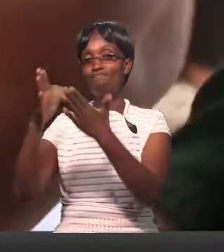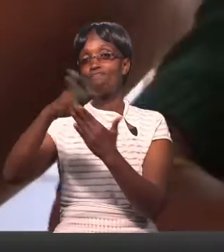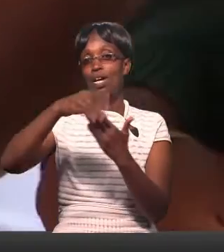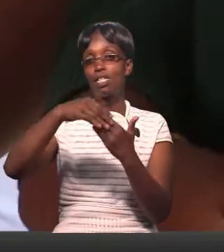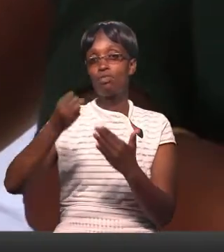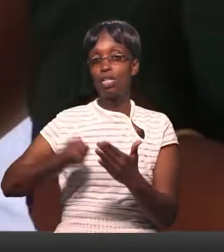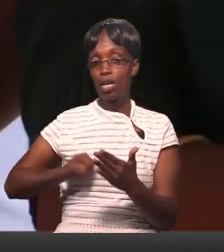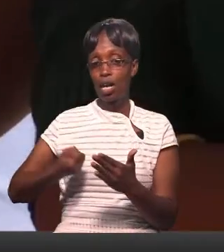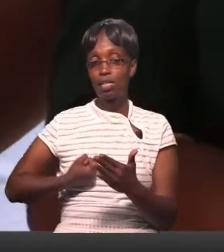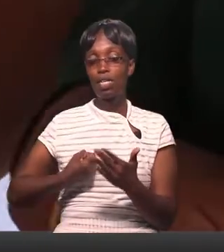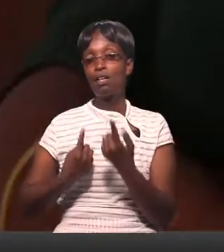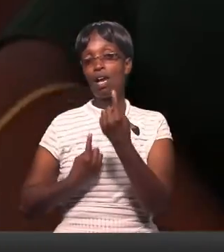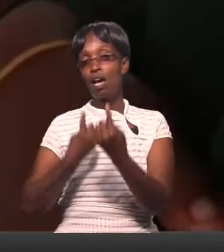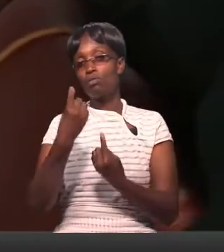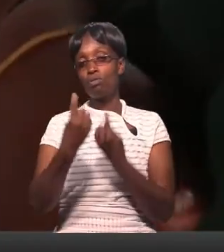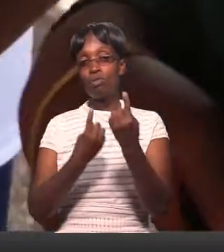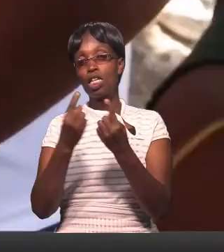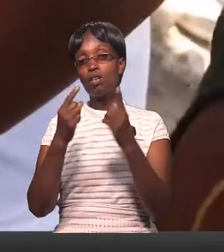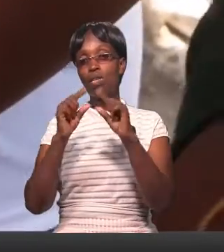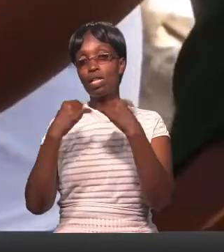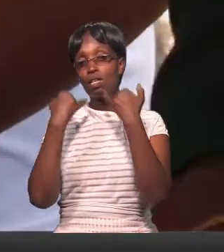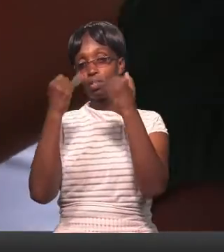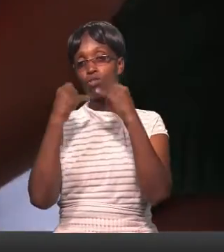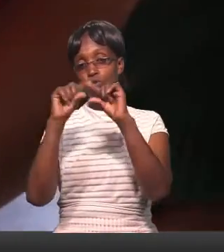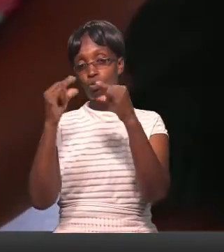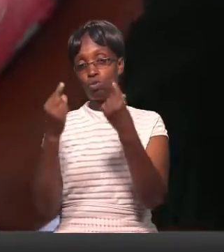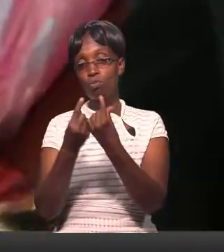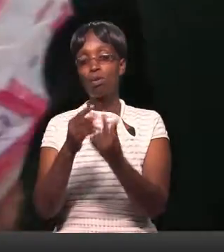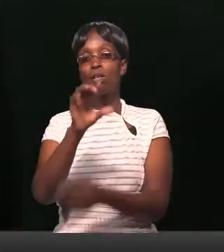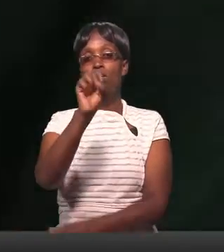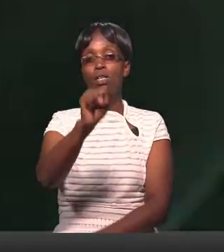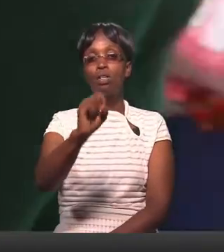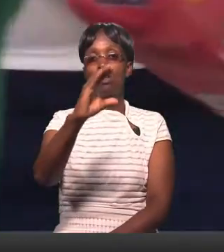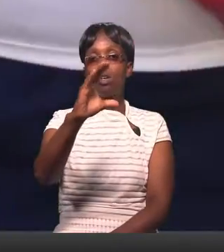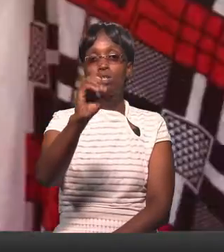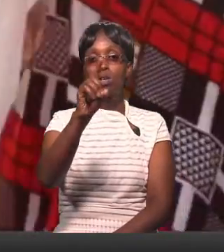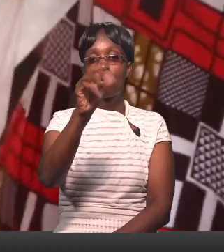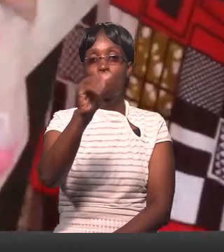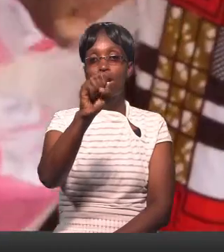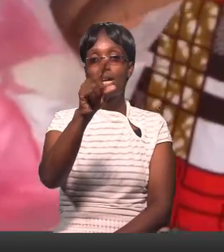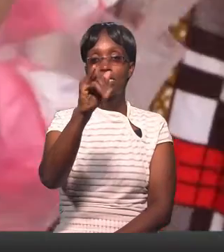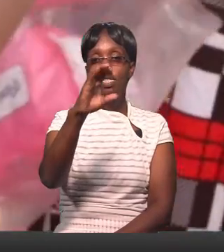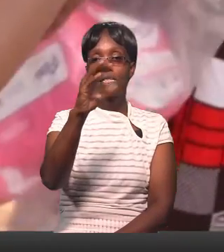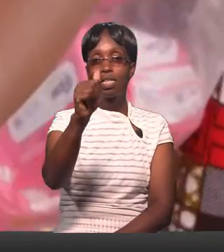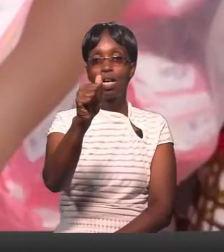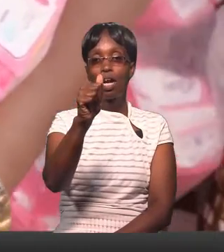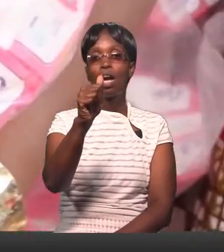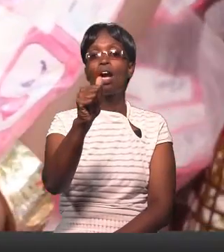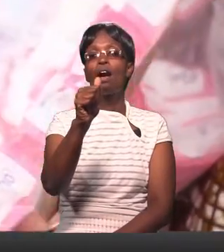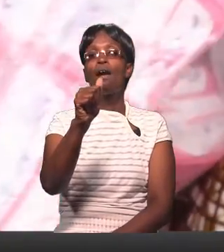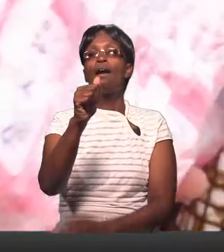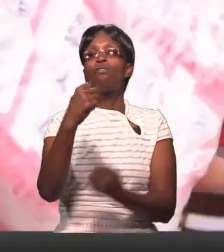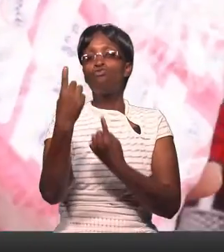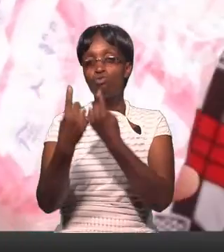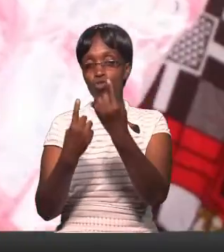Akizungumza na wanahabari, mkurugenzi mkuu Scholastica Makungu alisisitiza umuhimu wa kina mama katika jamii na kuhimiza Wakenya